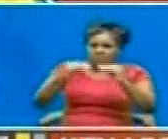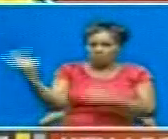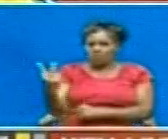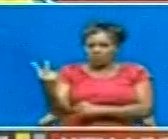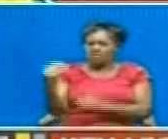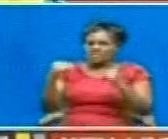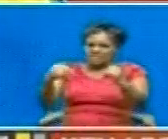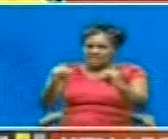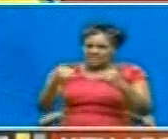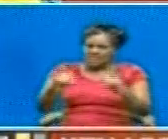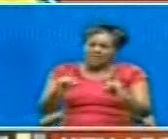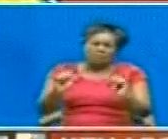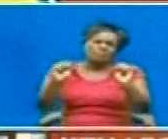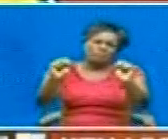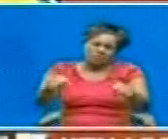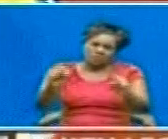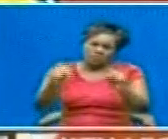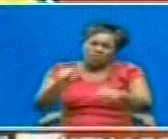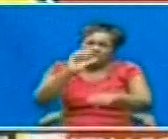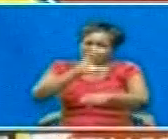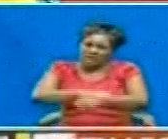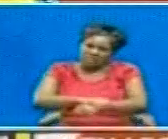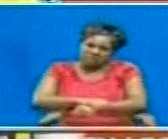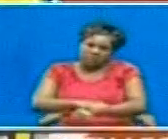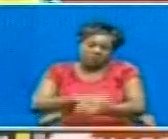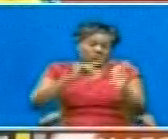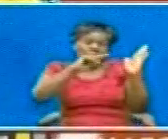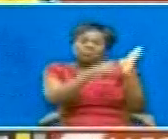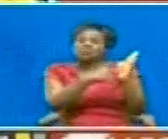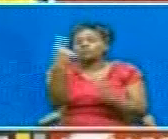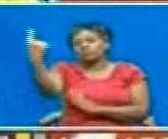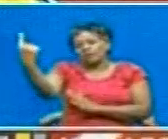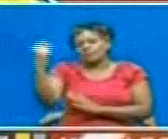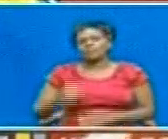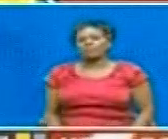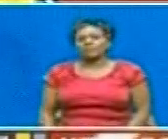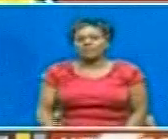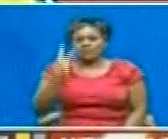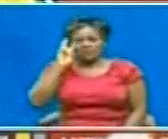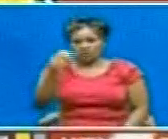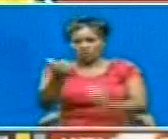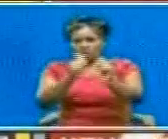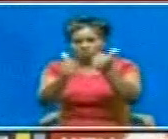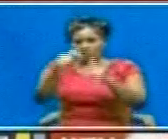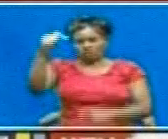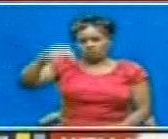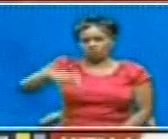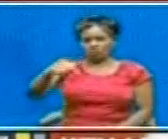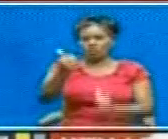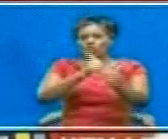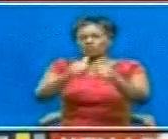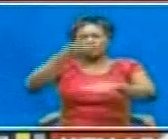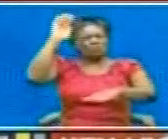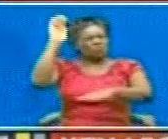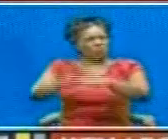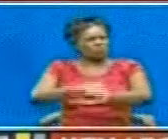walikuwa wanajaribu angalau kupata hata kama ni alama moja kutoka kwa mechi hiyo. Ndege, ukiangalia mchuano wa leo, mchuano wenyewe ulikuwa mzuri